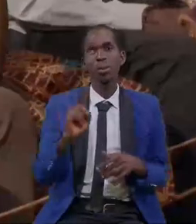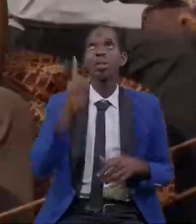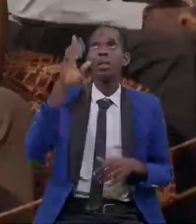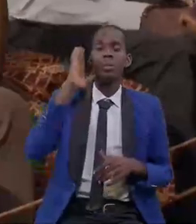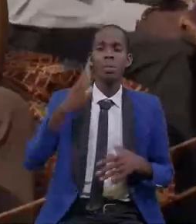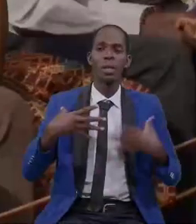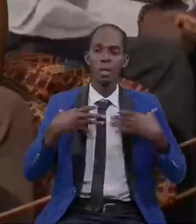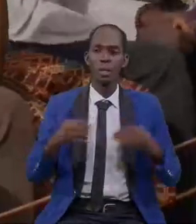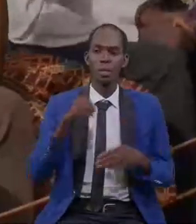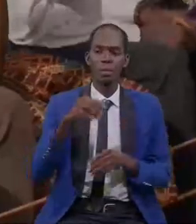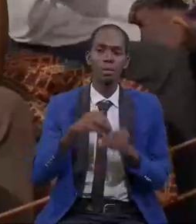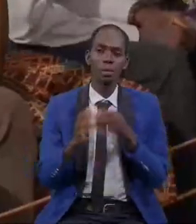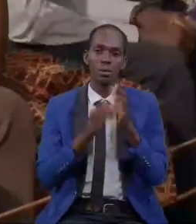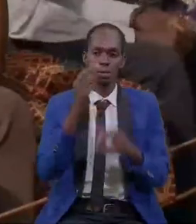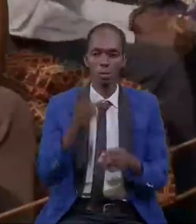guérir.